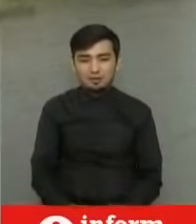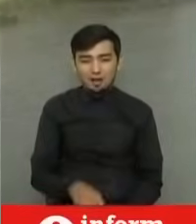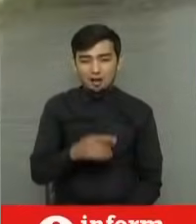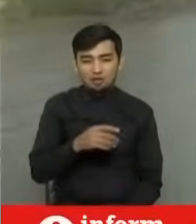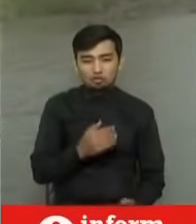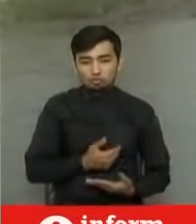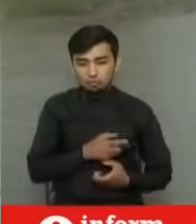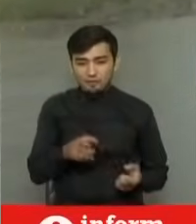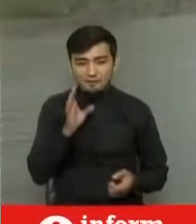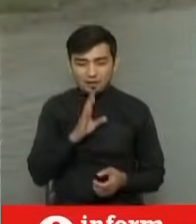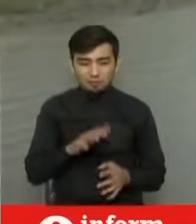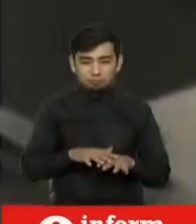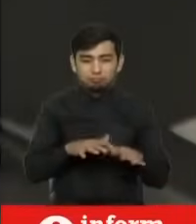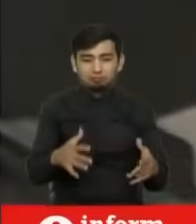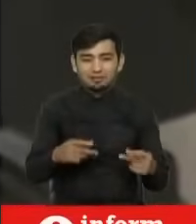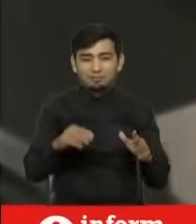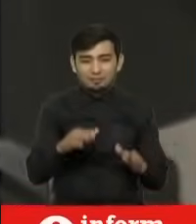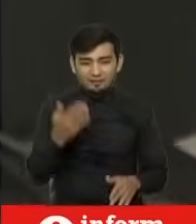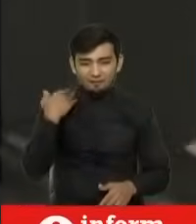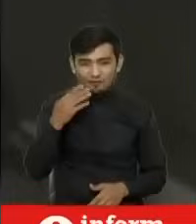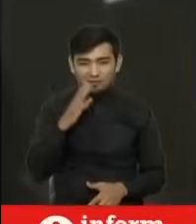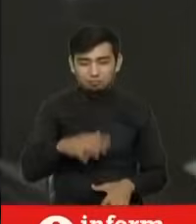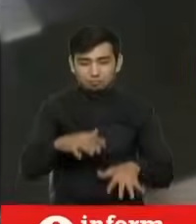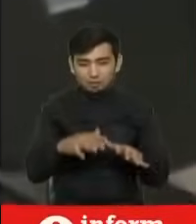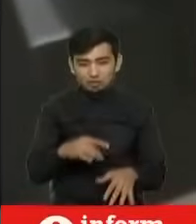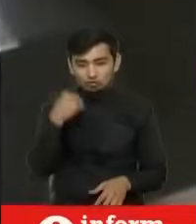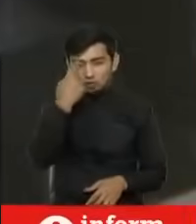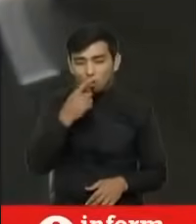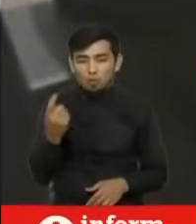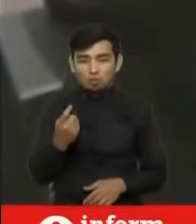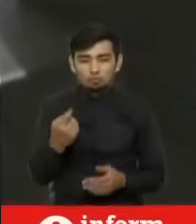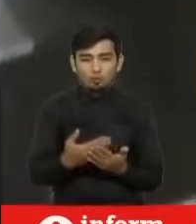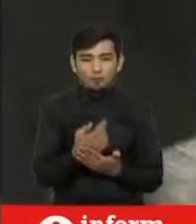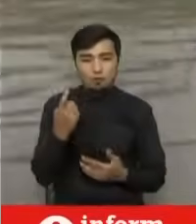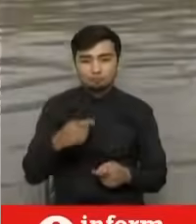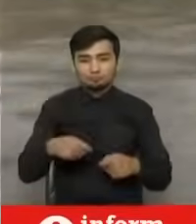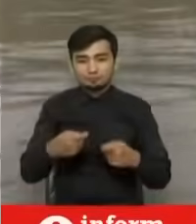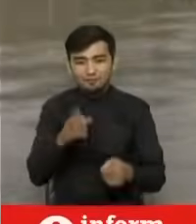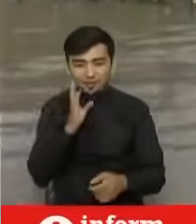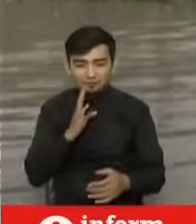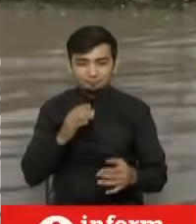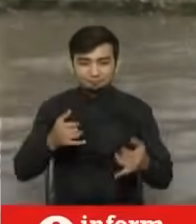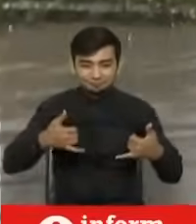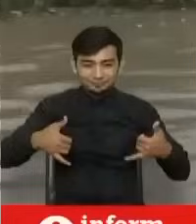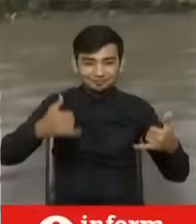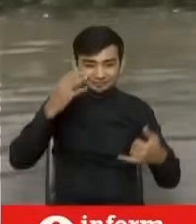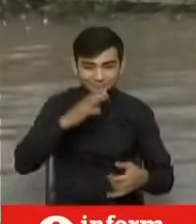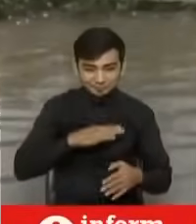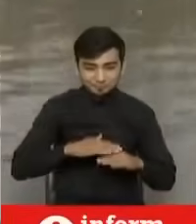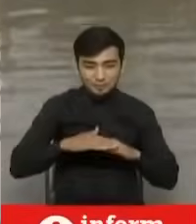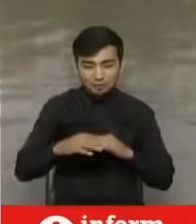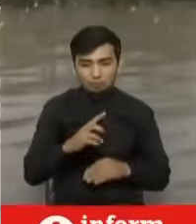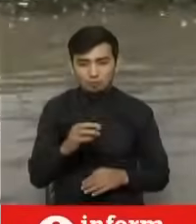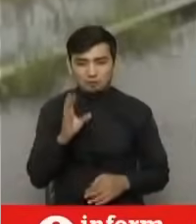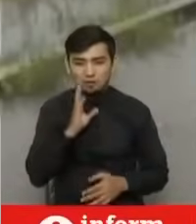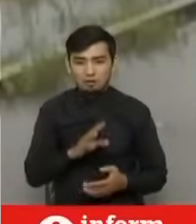просто с водоёмом где раньше скапливалась вода отдали в частные руки новый владелец засыпал водоём чтобы выровнять территорию и вода пошла